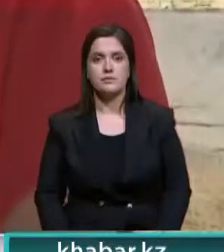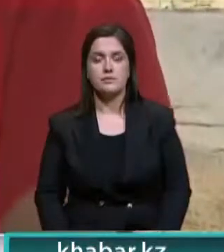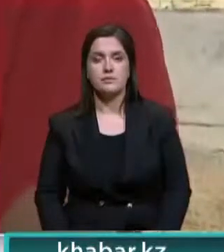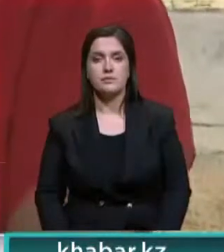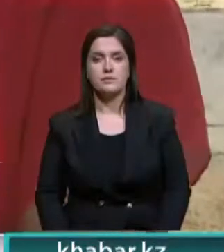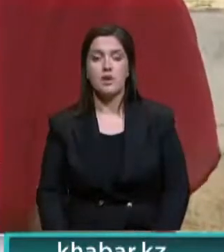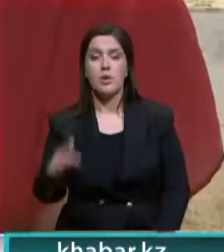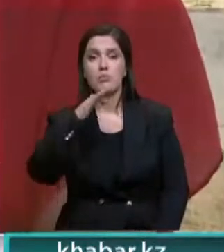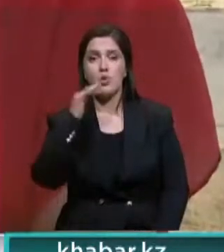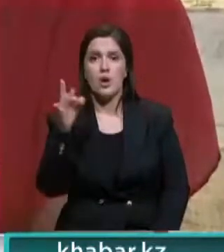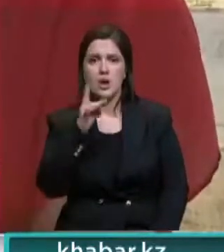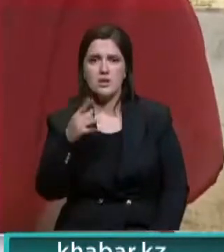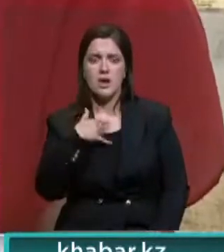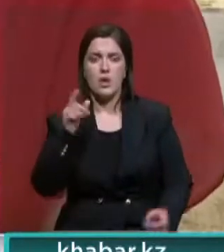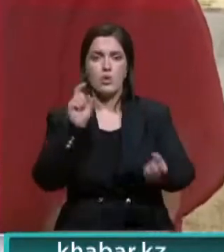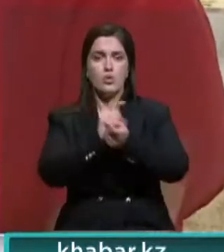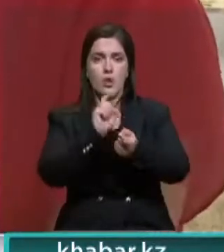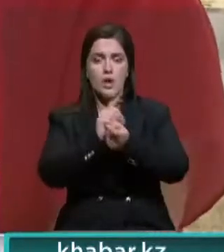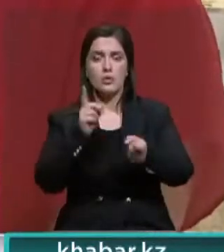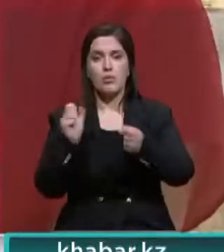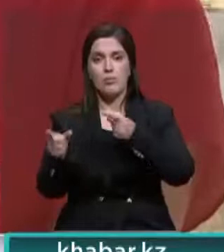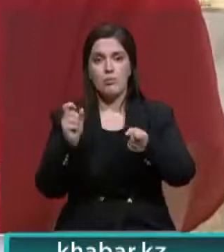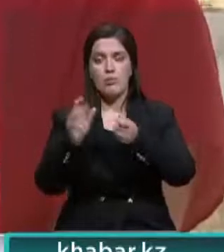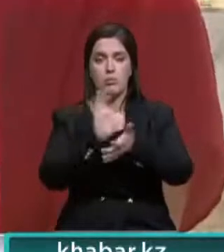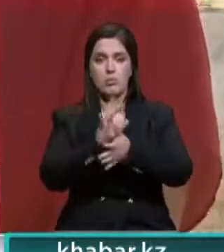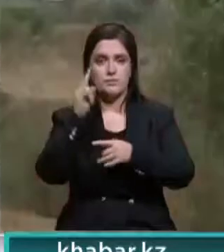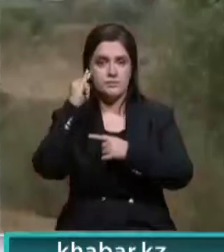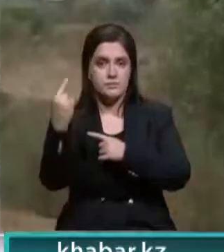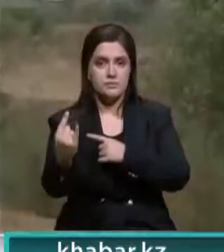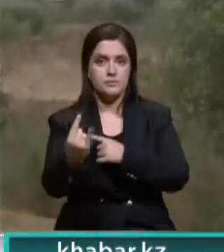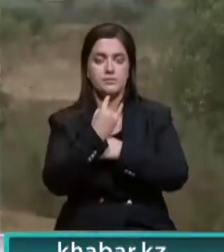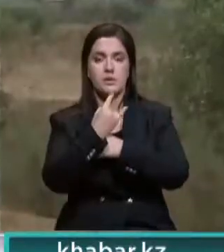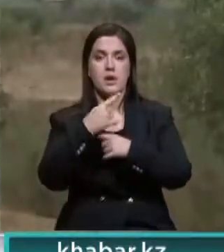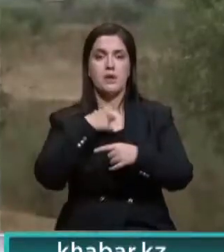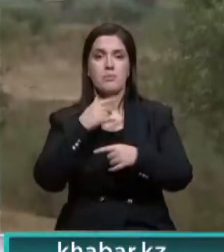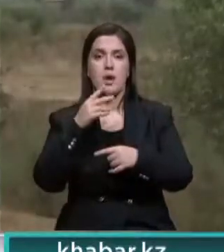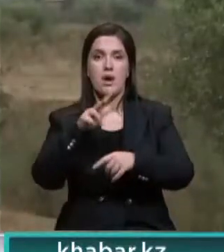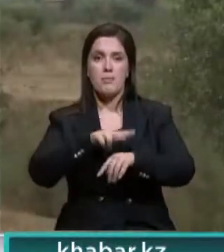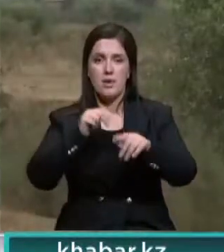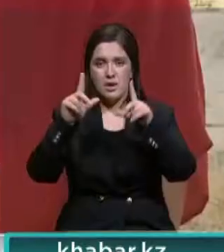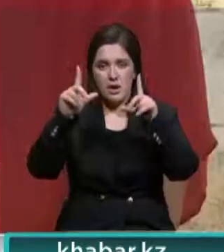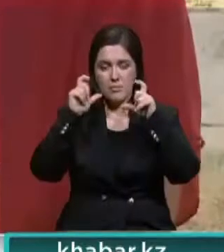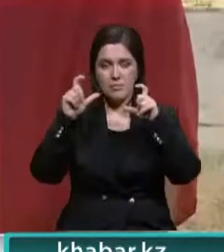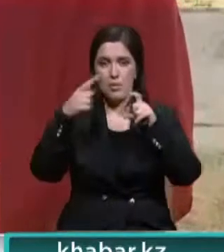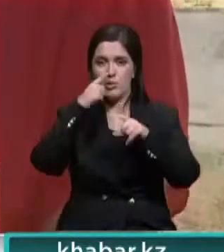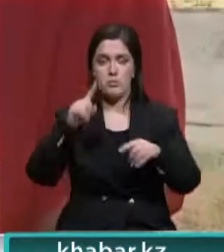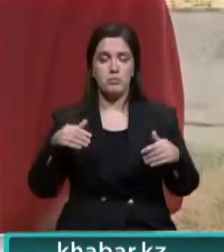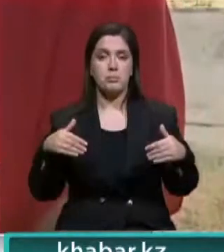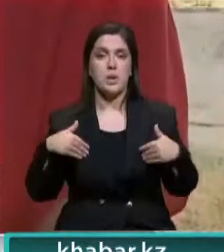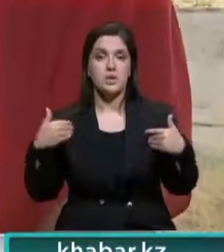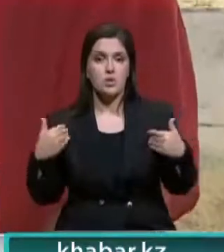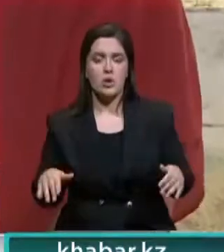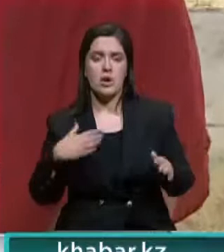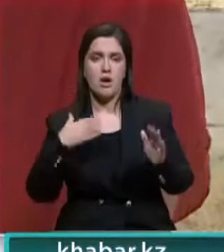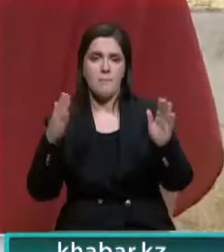Мы много раз ругались с теми, кто выбрасывает здесь мусор, но нас игнорируют. Мы отправляли в полицию номера их машин, но и тут безрезультатно. Мы просим,